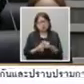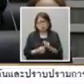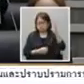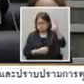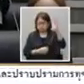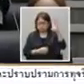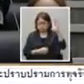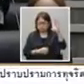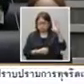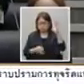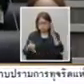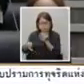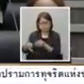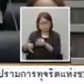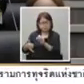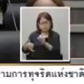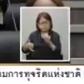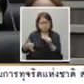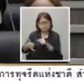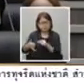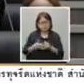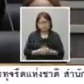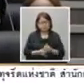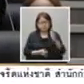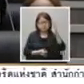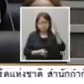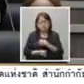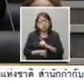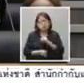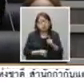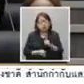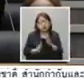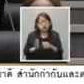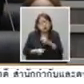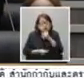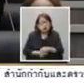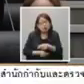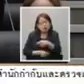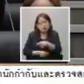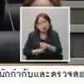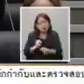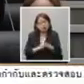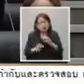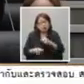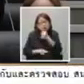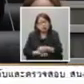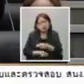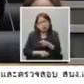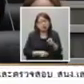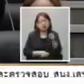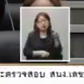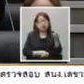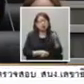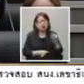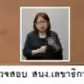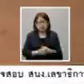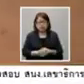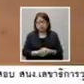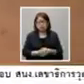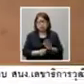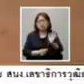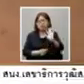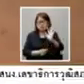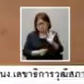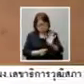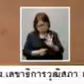ท้วงหน่อยครับท่านประธานถ้าท่านเสรีเป็นผู้อายุมากก็ท่านผู้ประท้วงคงเป็น เอาเดี๋ยวให้